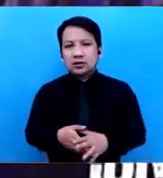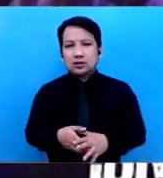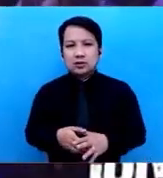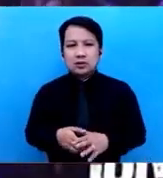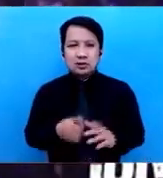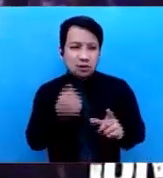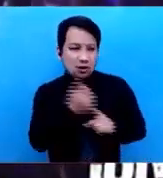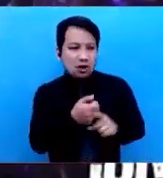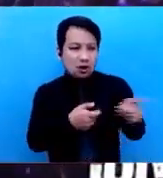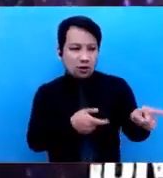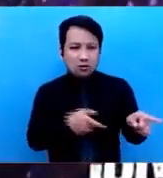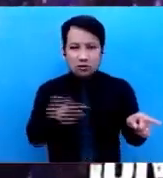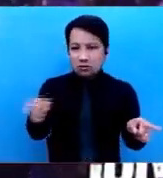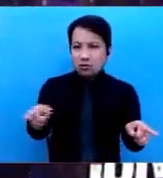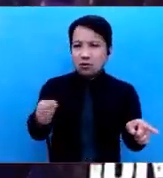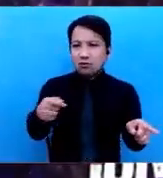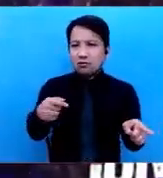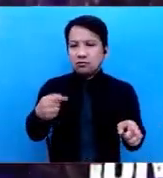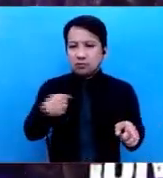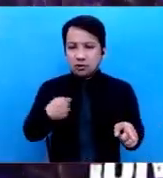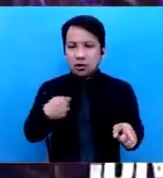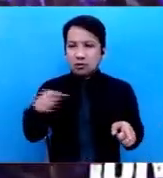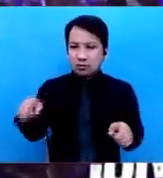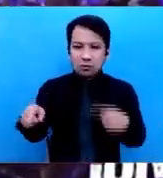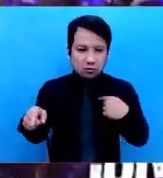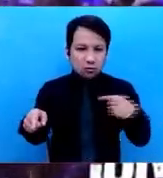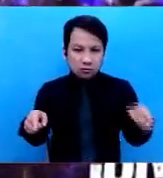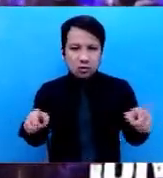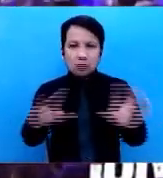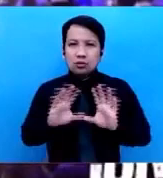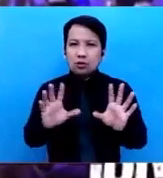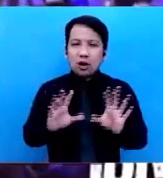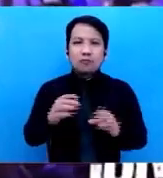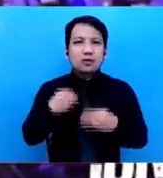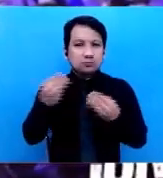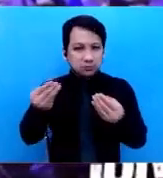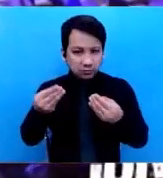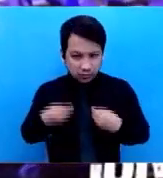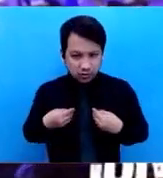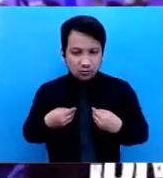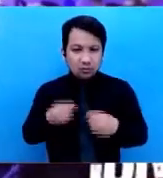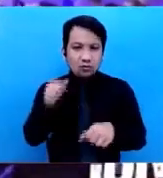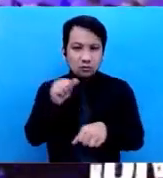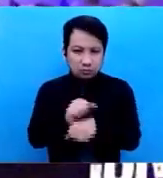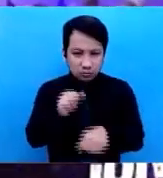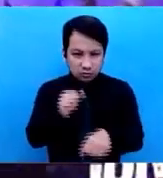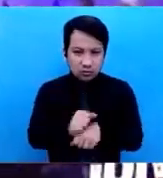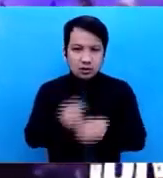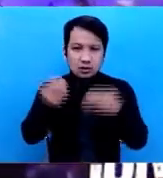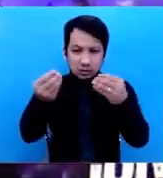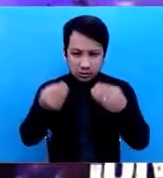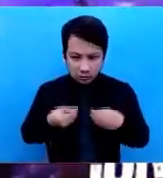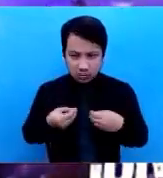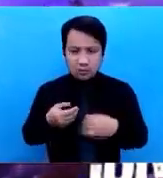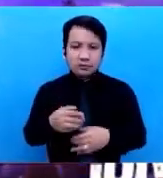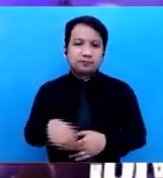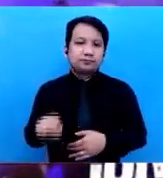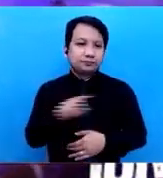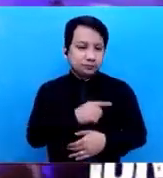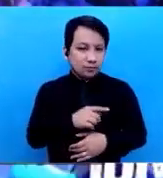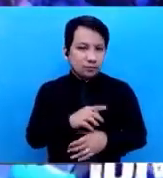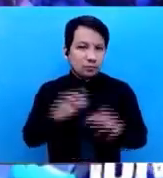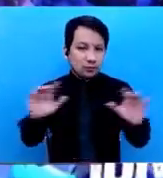dito, ako sa doon. Ang kailangan namin, bigyan nyo kami ng trabaho. Bigyan nyo kami